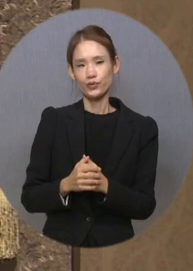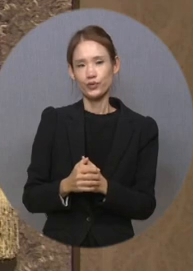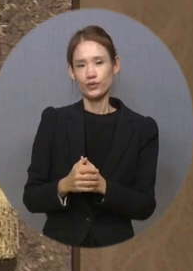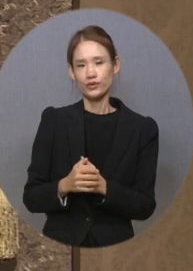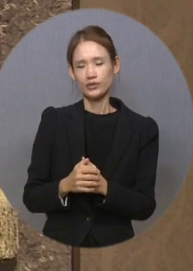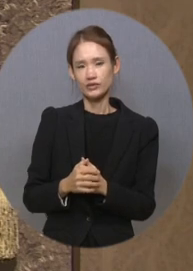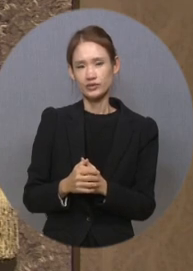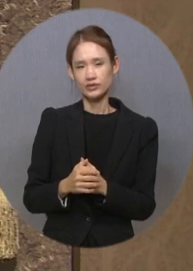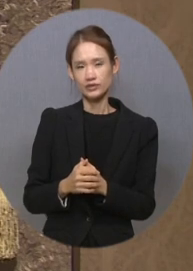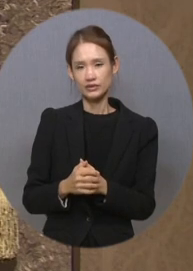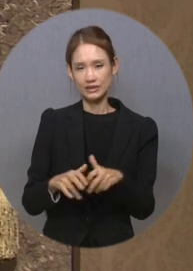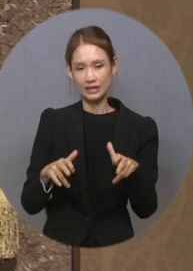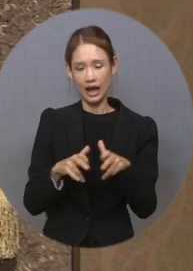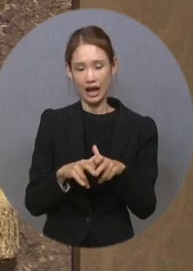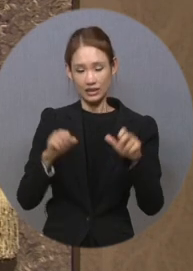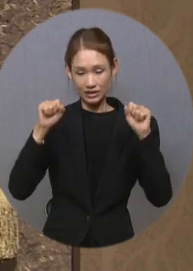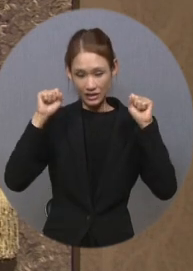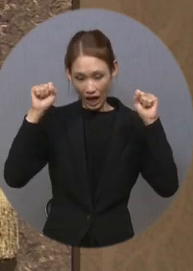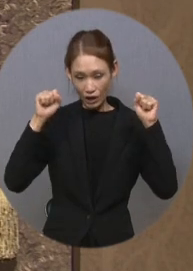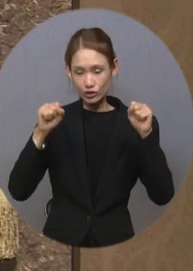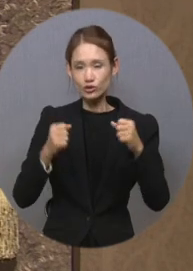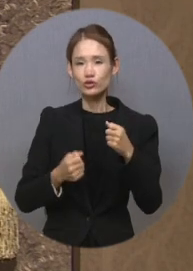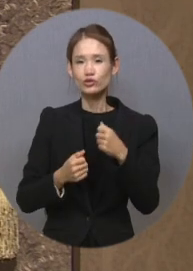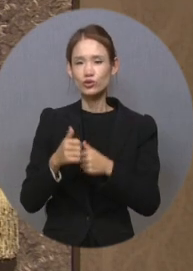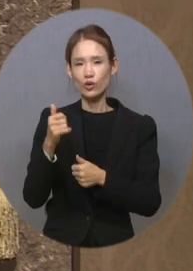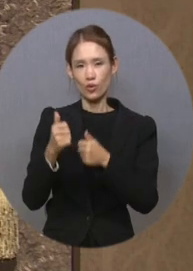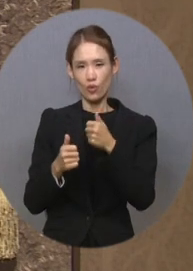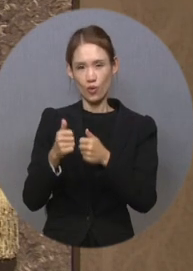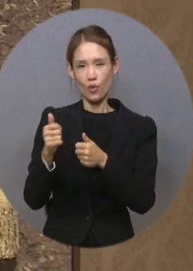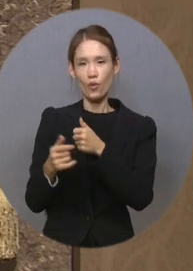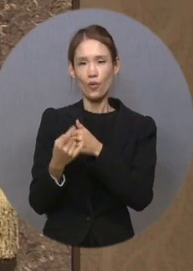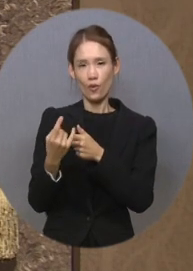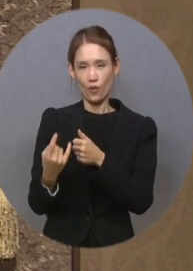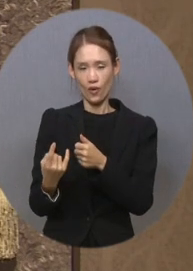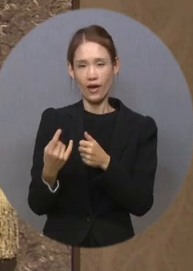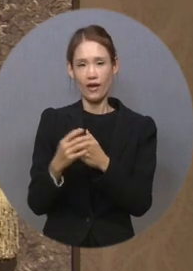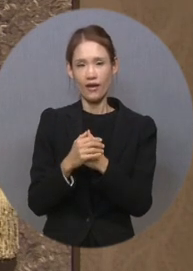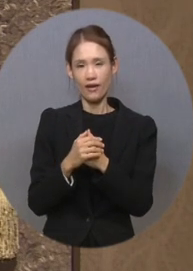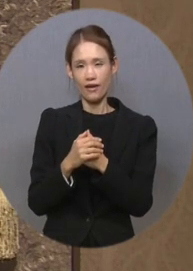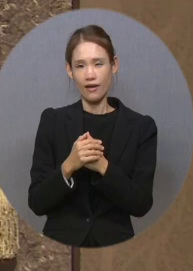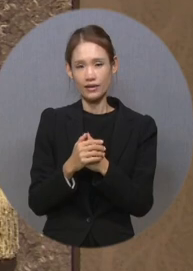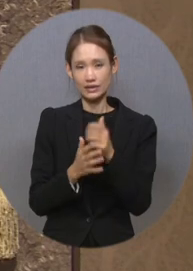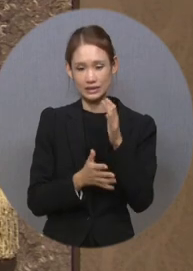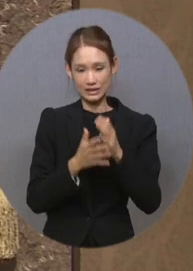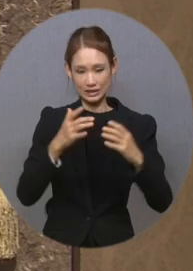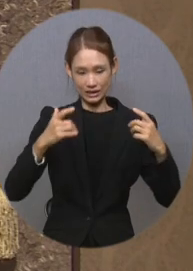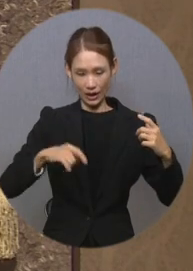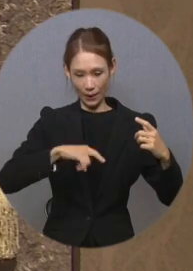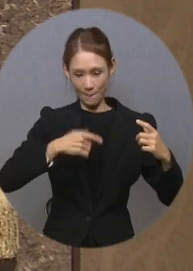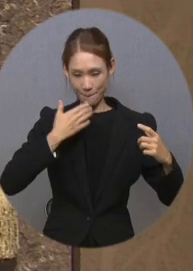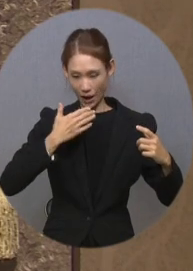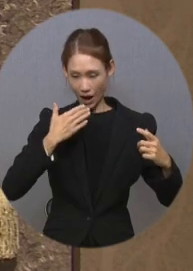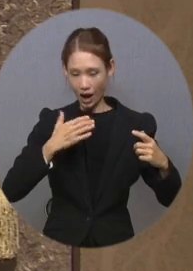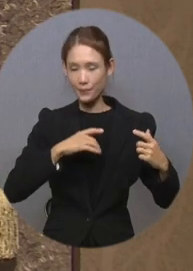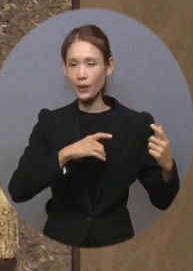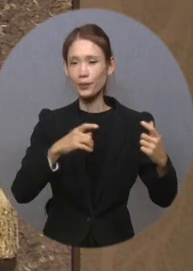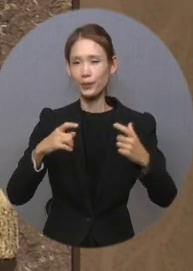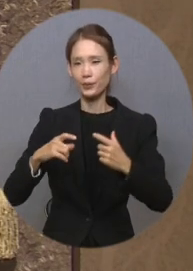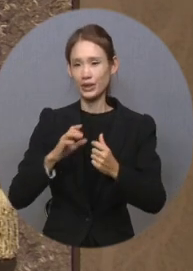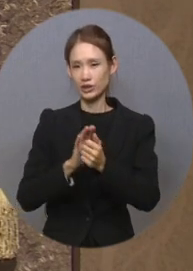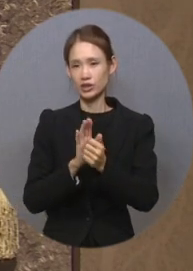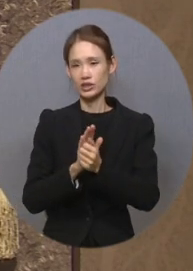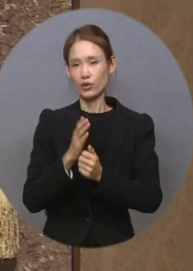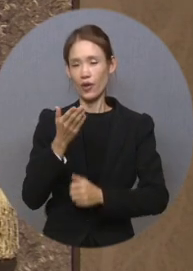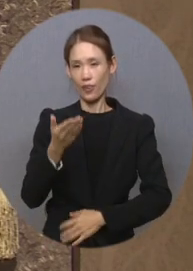체육회 제가 가급적 많은 활동을 하시도록 시가 할 수 있는 범위 내에서 많이 지원해 드리려고 그래요. 그리고